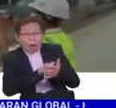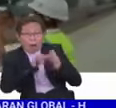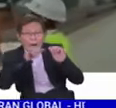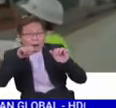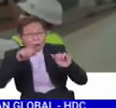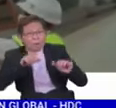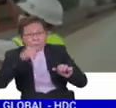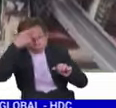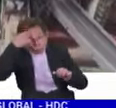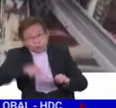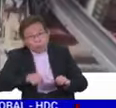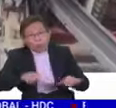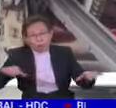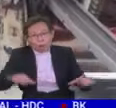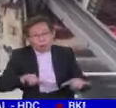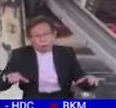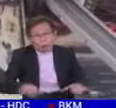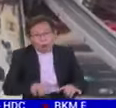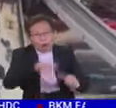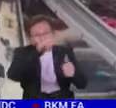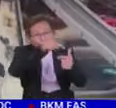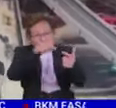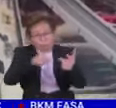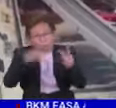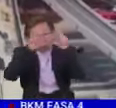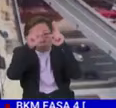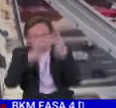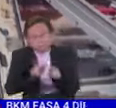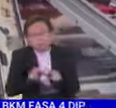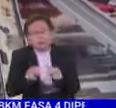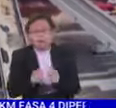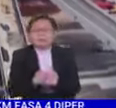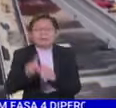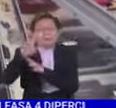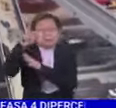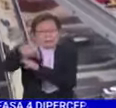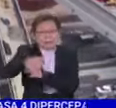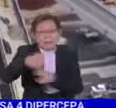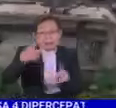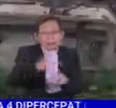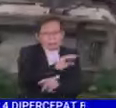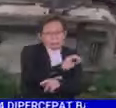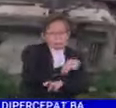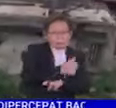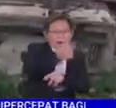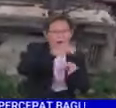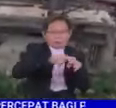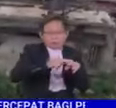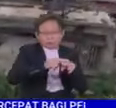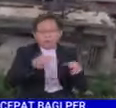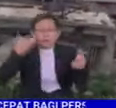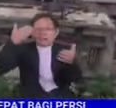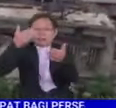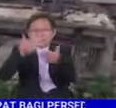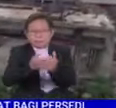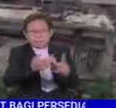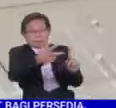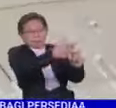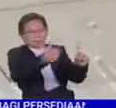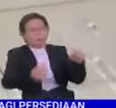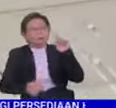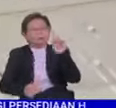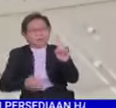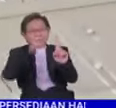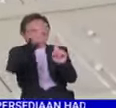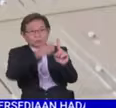memenuhi keperluan untuk menjalankan beberapa siri ujian bersama kelak. Ini adalah kali pertama unit tren yang tiba di Indonesia pada